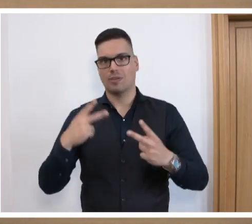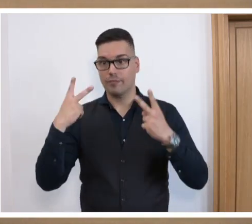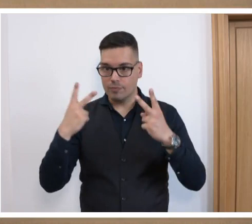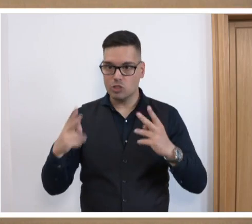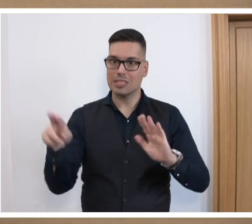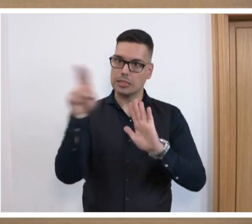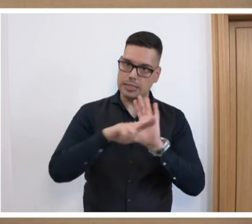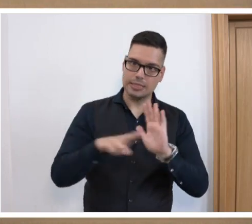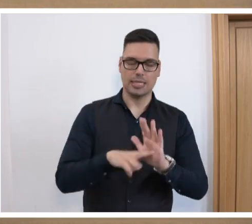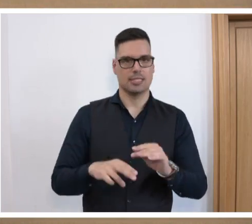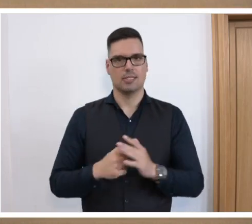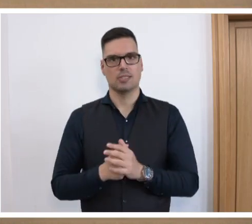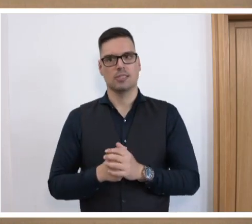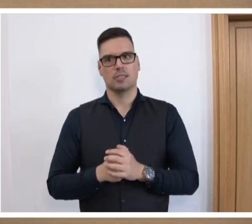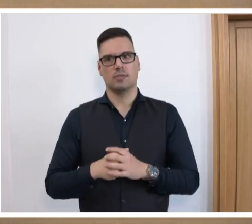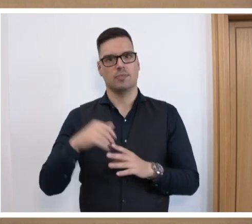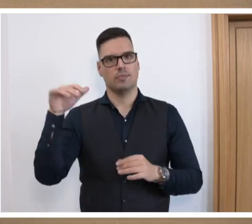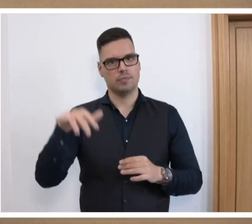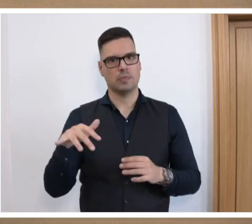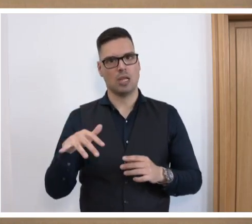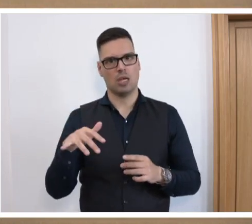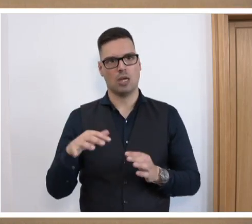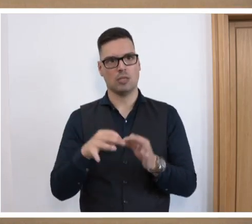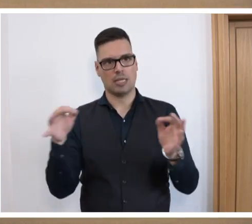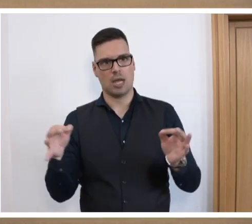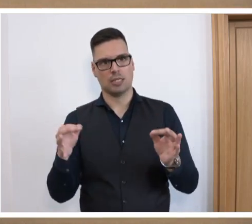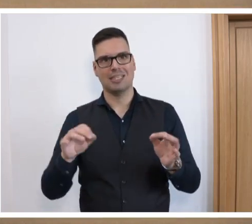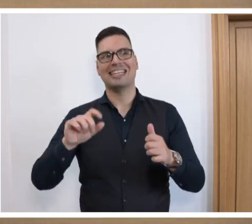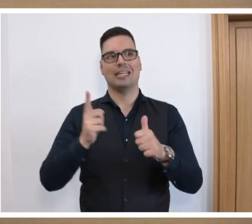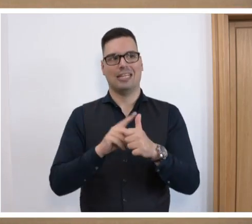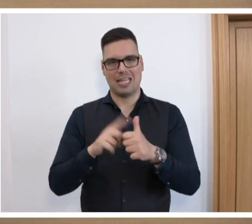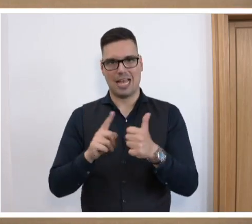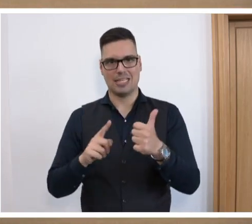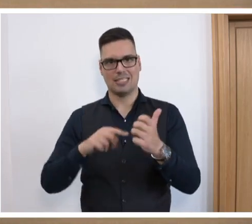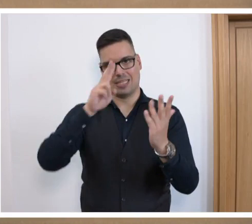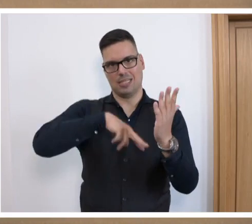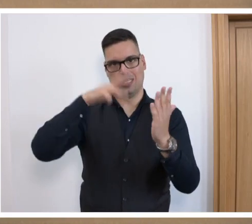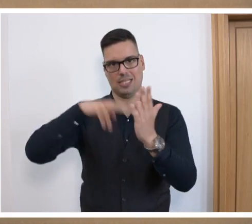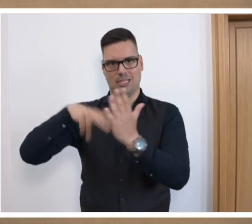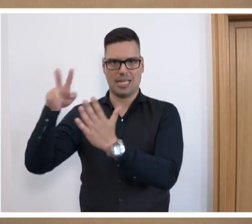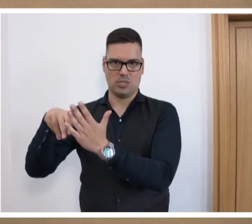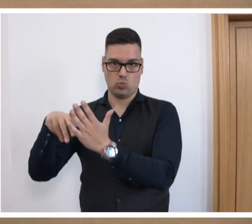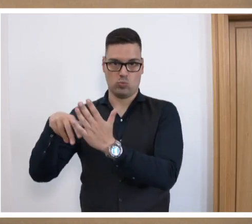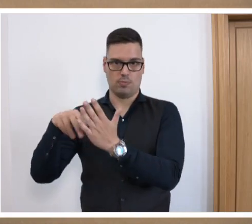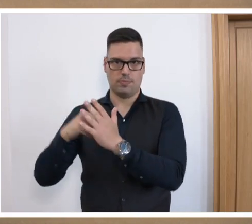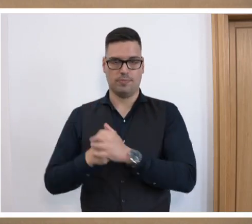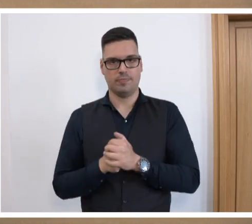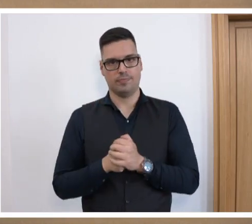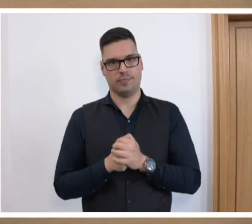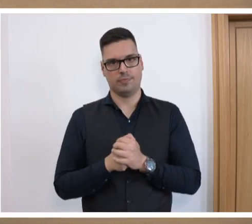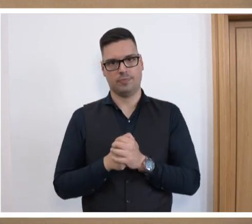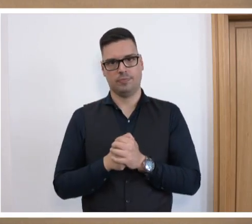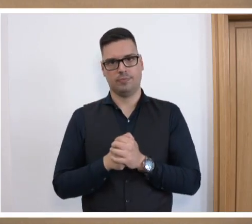wichtigen Gesetzvorhaben auch das mal jetzt an den Tag zu legen. Heute die erste Lesung des Saarländischen Mediengesetzes. In der kommenden Woche wird es nun